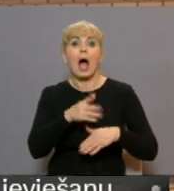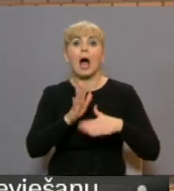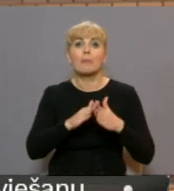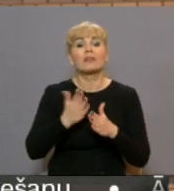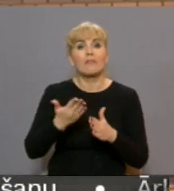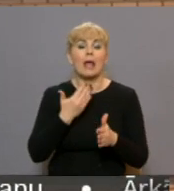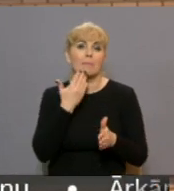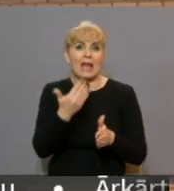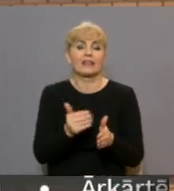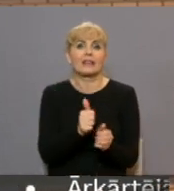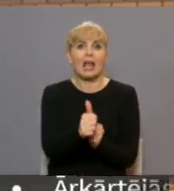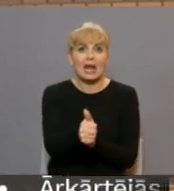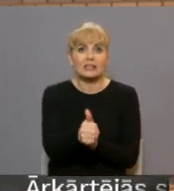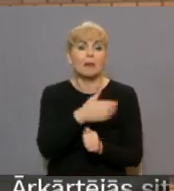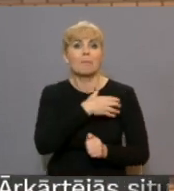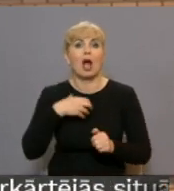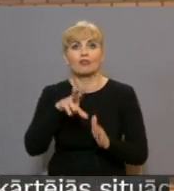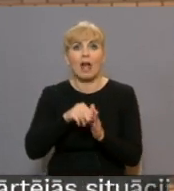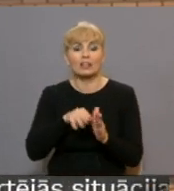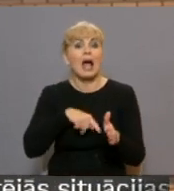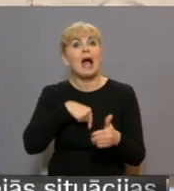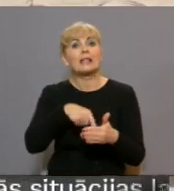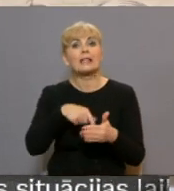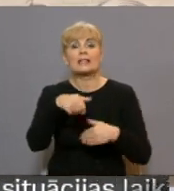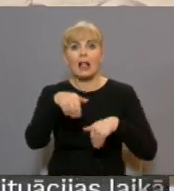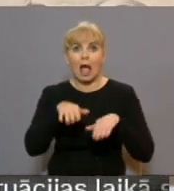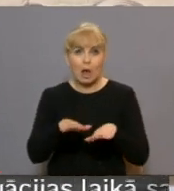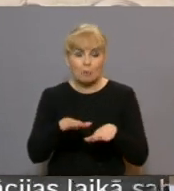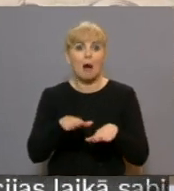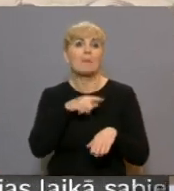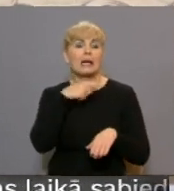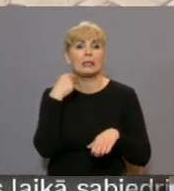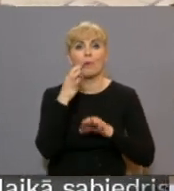pašvaldību vēlēšanās. Līdz lēmumu pieņemšanai viņš vēloties konsultēties ar kolēģiem.